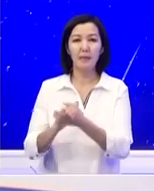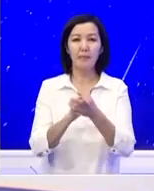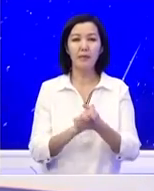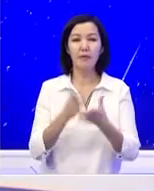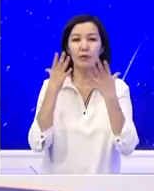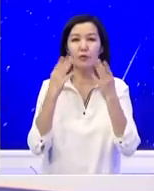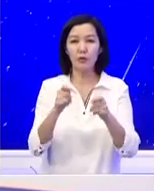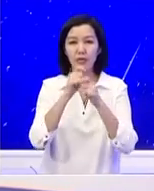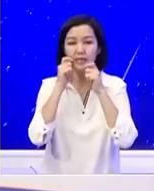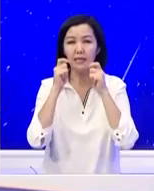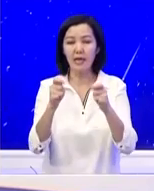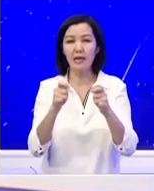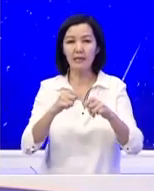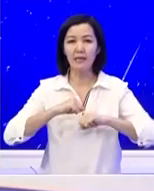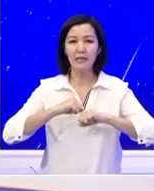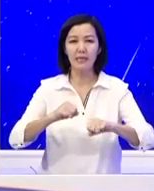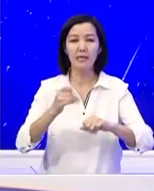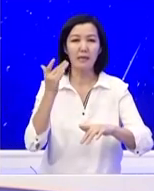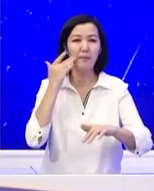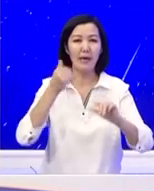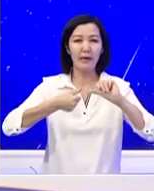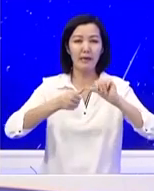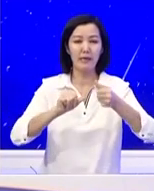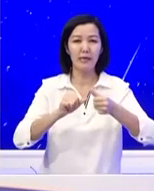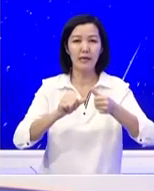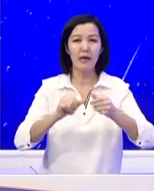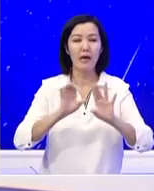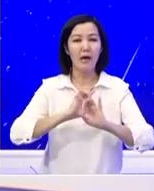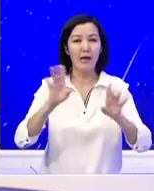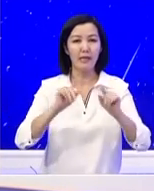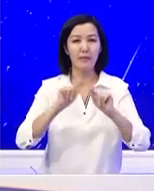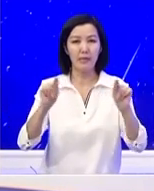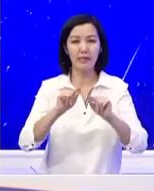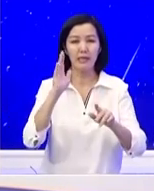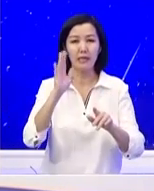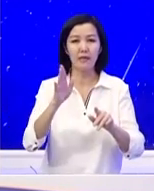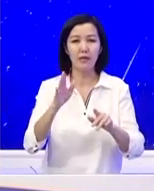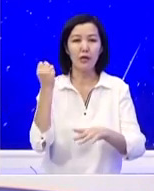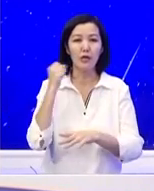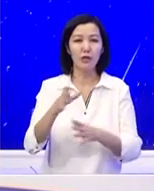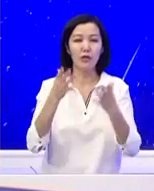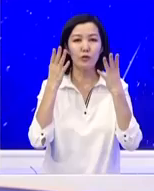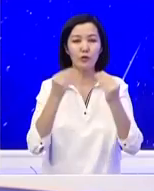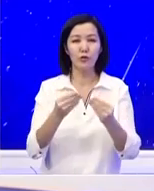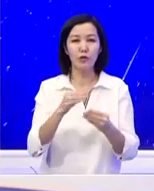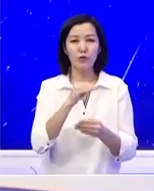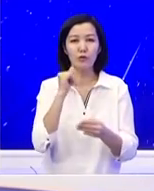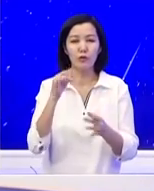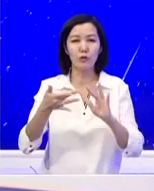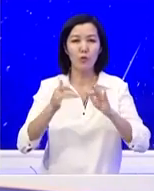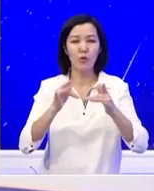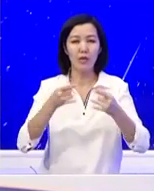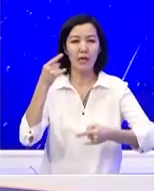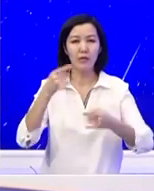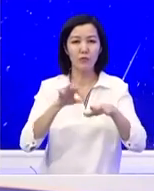Бейбіт күнді сыйлағандар ерлігі мәңгі жырлана бермек. Елдегі төтенше жағдайға байланысты жеңіс күнін атап өту Жетісуда онлайн